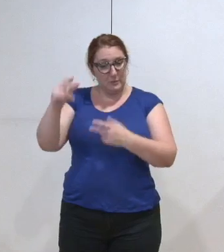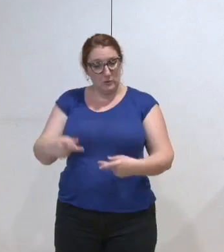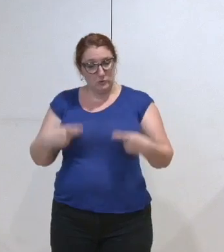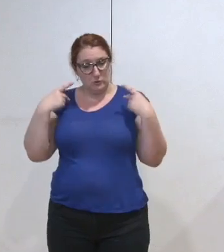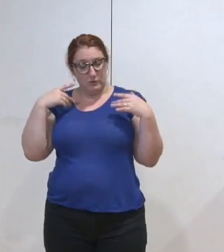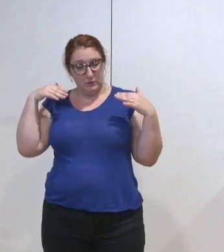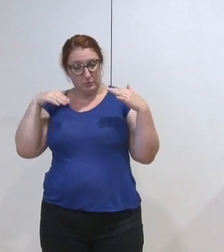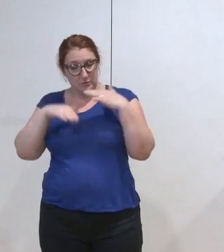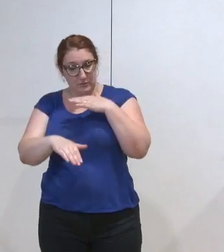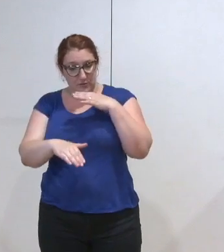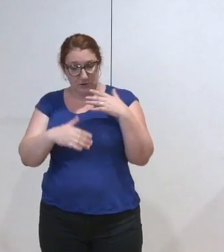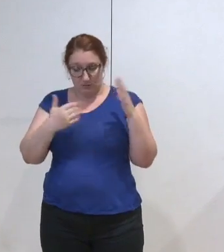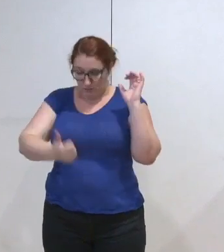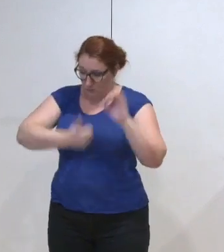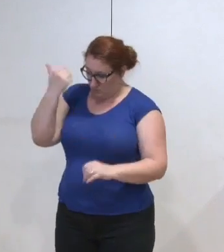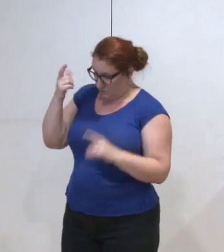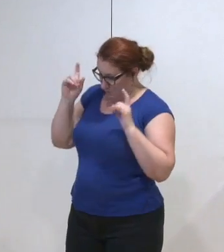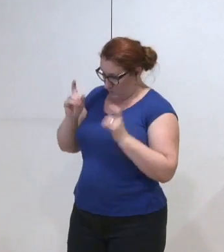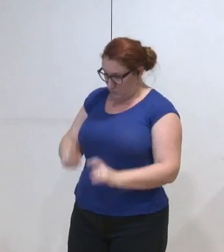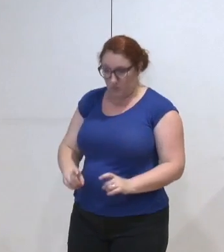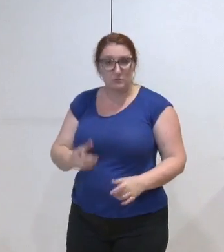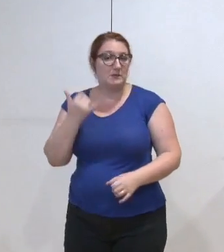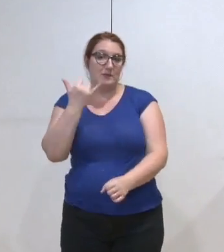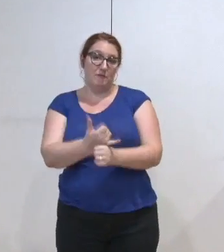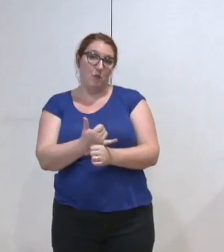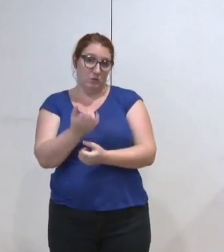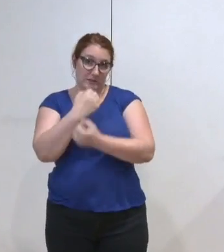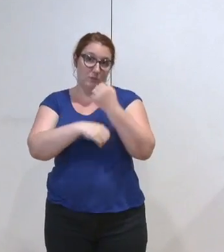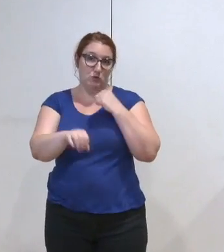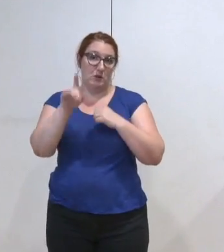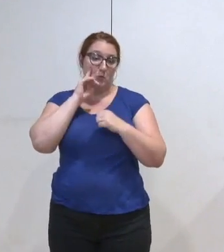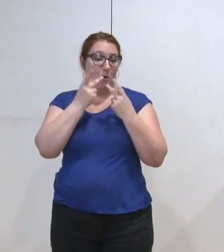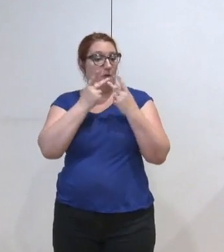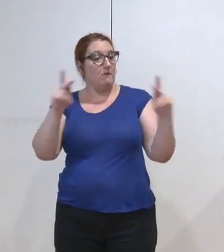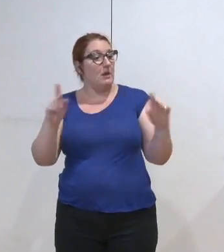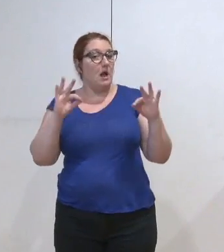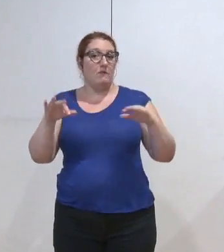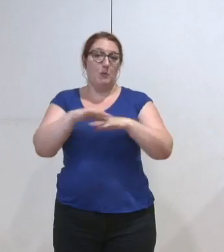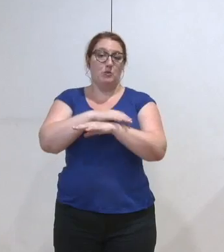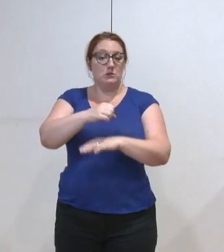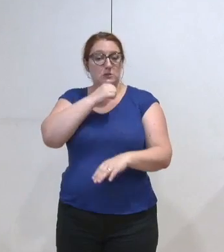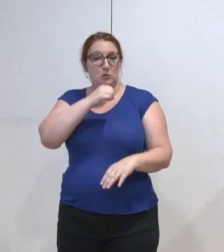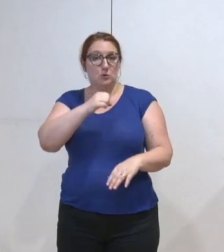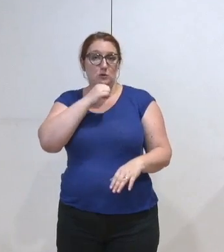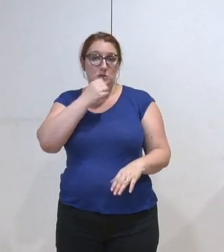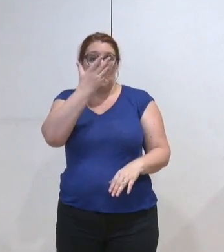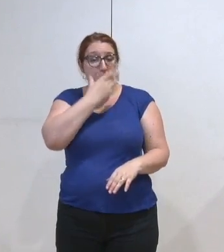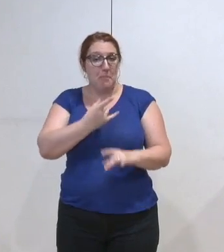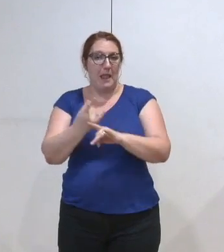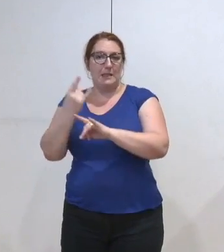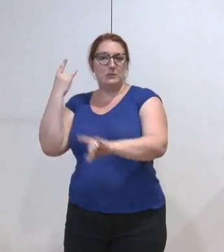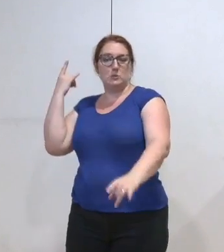ses propres choix vous écrivez quelque chose qui est faux et c'est gênant dans une ville qui en terme de politique gérontologique est une ville qui a une belle et longue